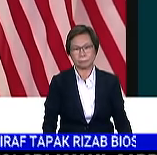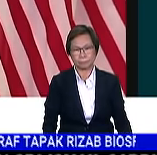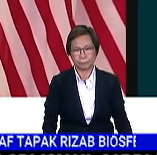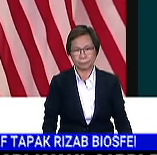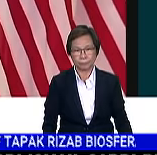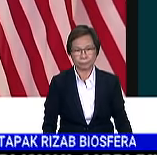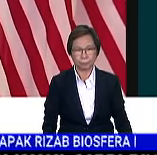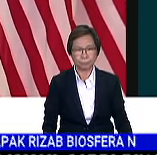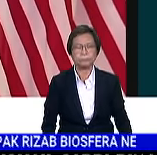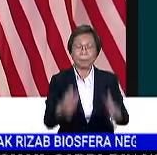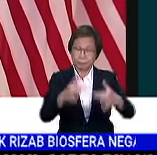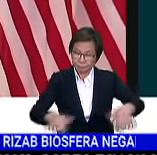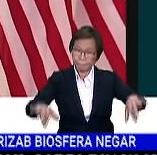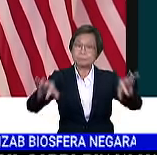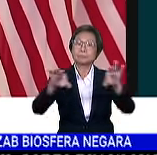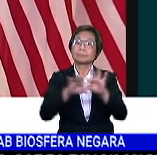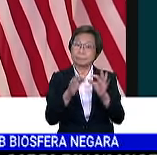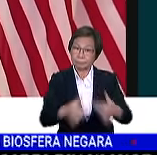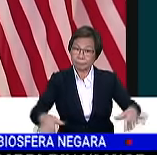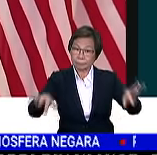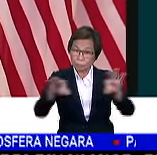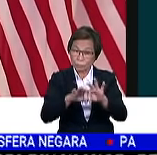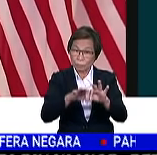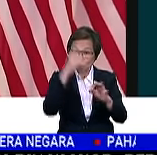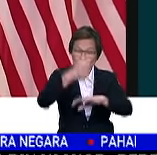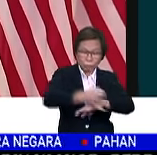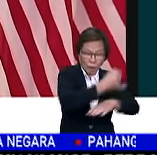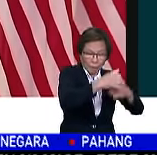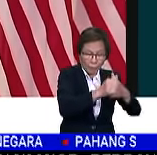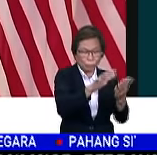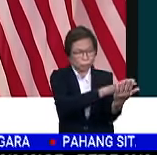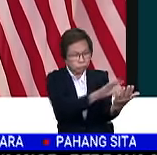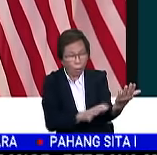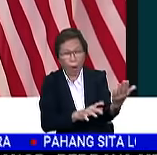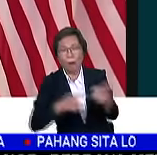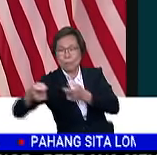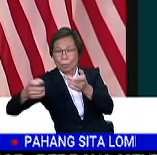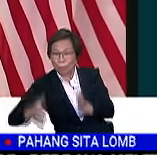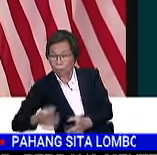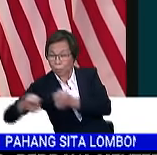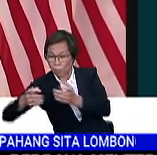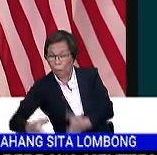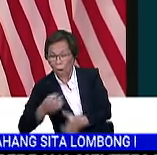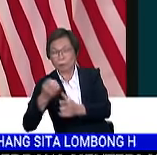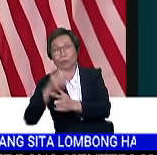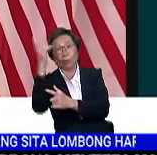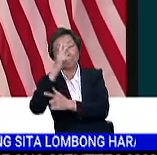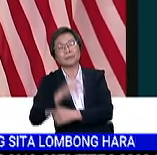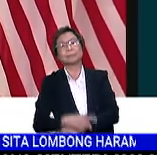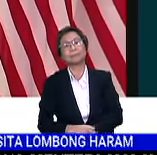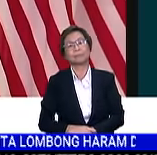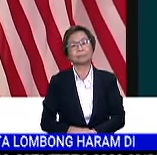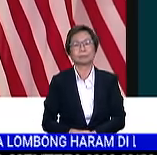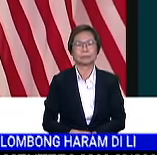Bud adalah penting dalam memberi garis panduan kepada pemerintah atau kerajaan